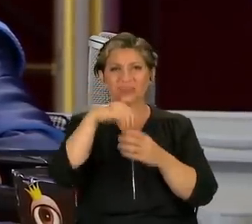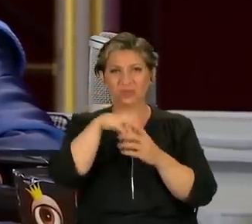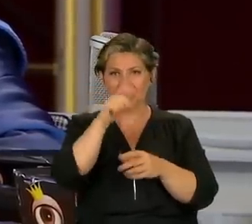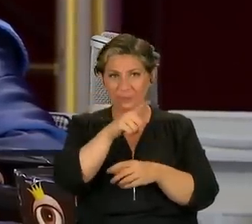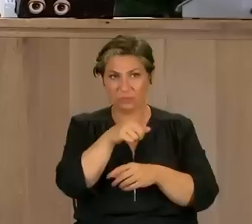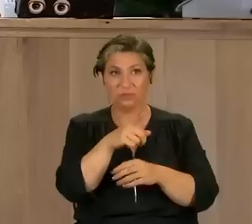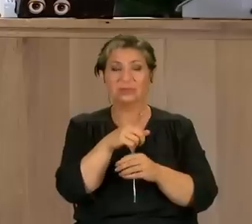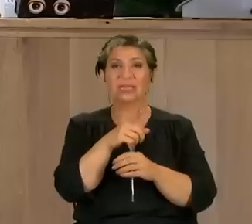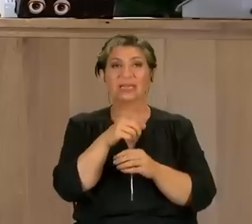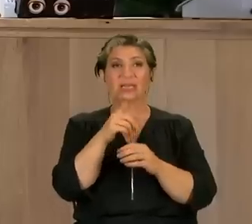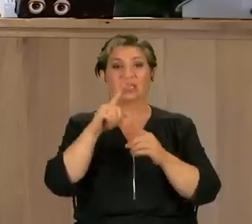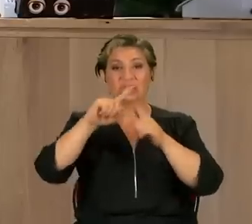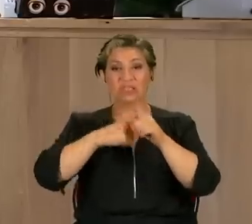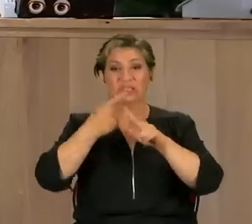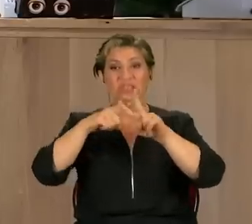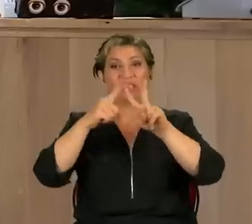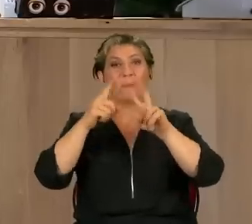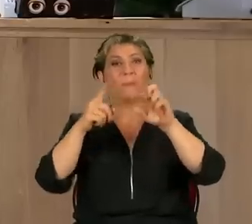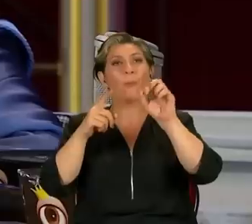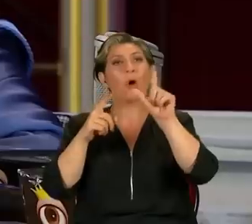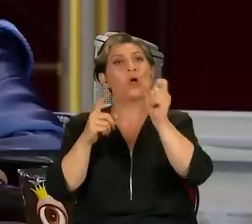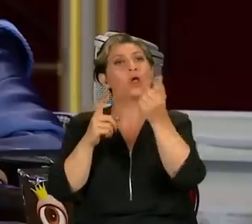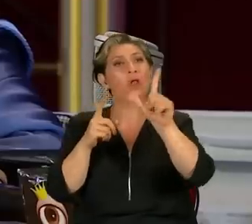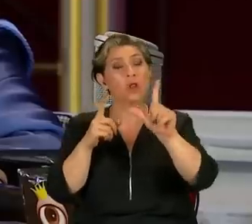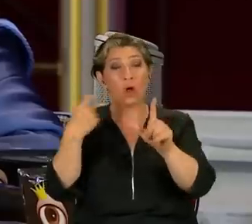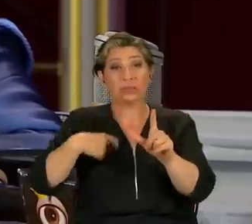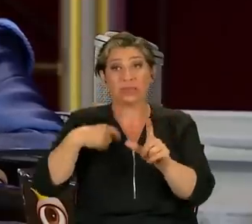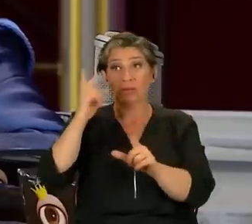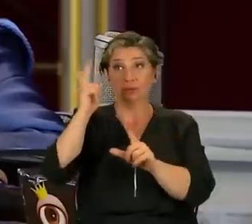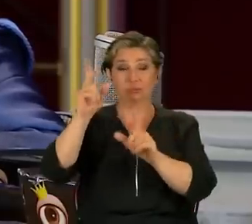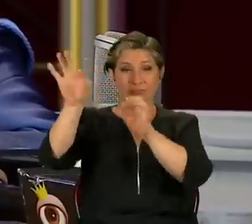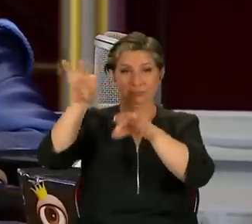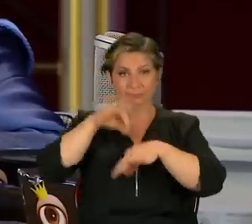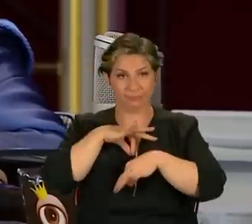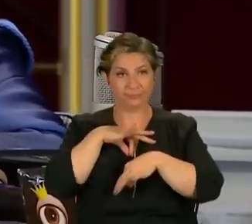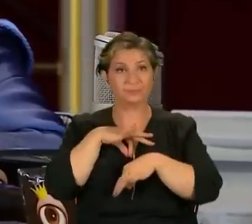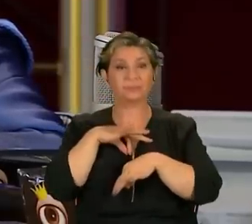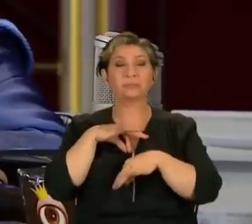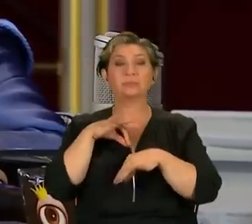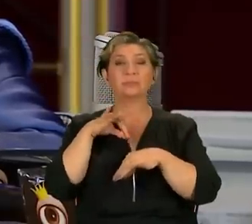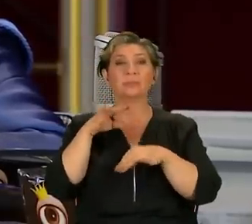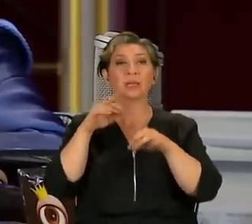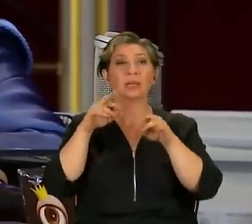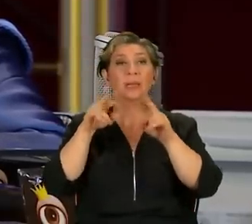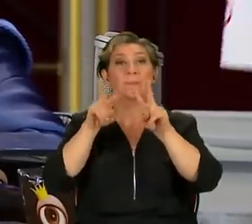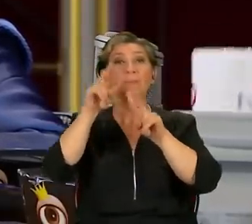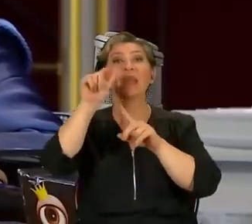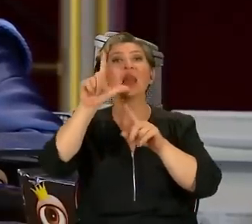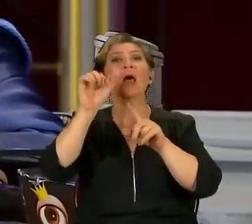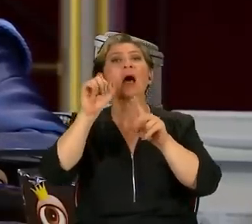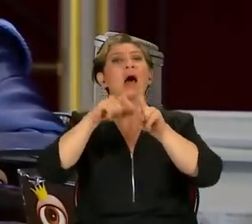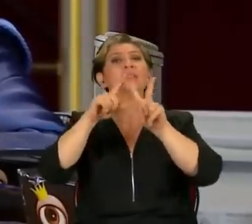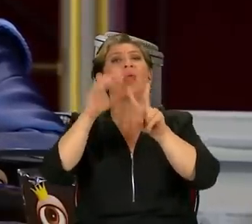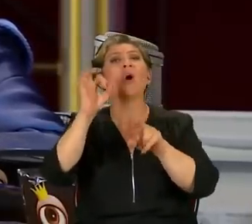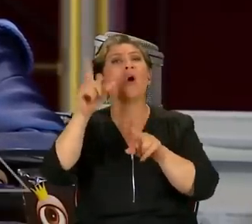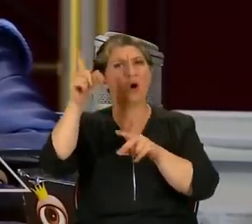yıllarında Jean-Paul Gaultier'in çok özel bir koleksiyonu. Ha. Ben Milano'dan yeni gelmiştim